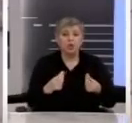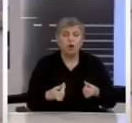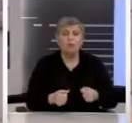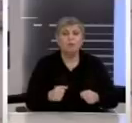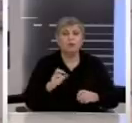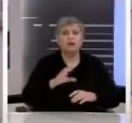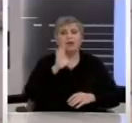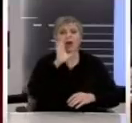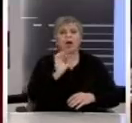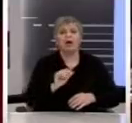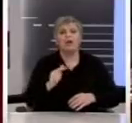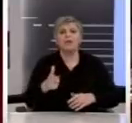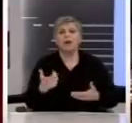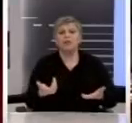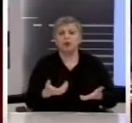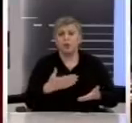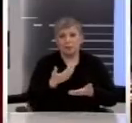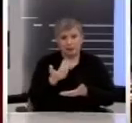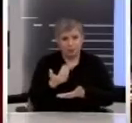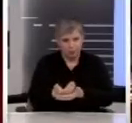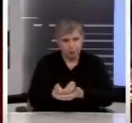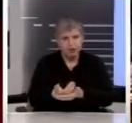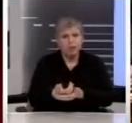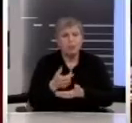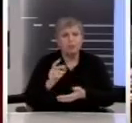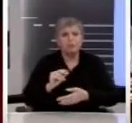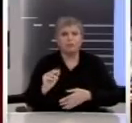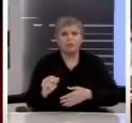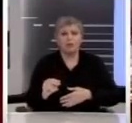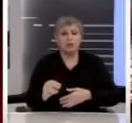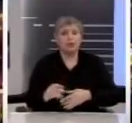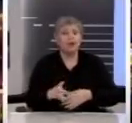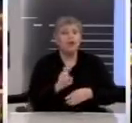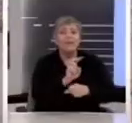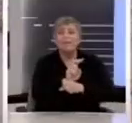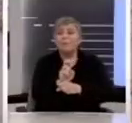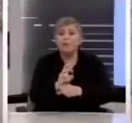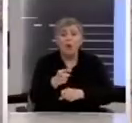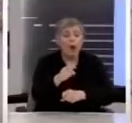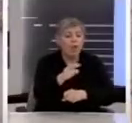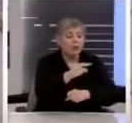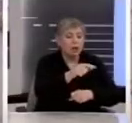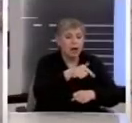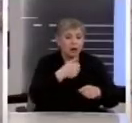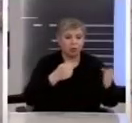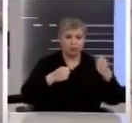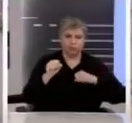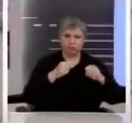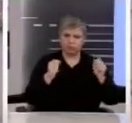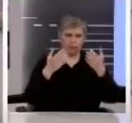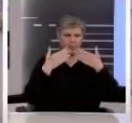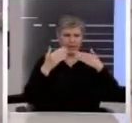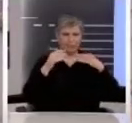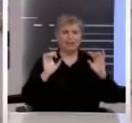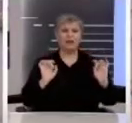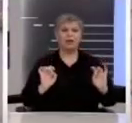ουσίας είχε καλύψει την πρόταση. Από όλες τις άλλες πολιτικές δυνάμεις δεν υπήρξε ένσταση σε αυτό το οποίο κάναμε,